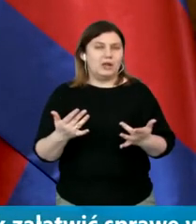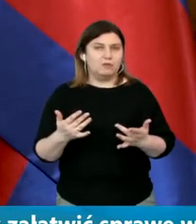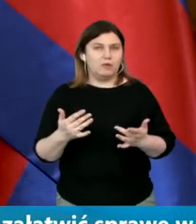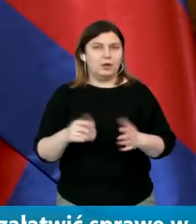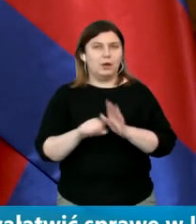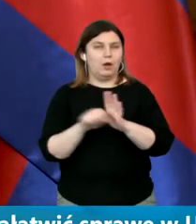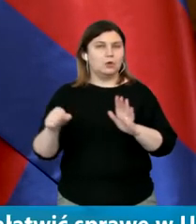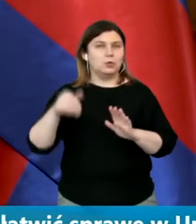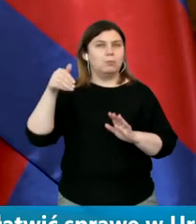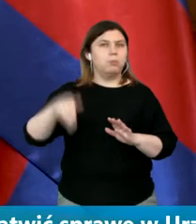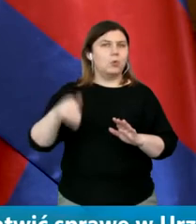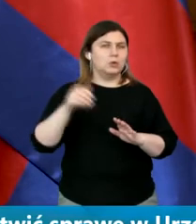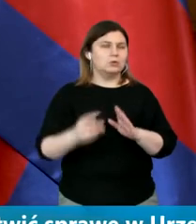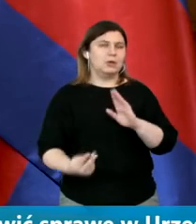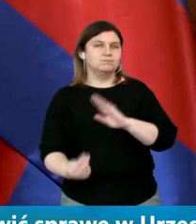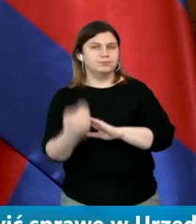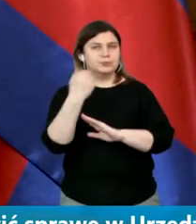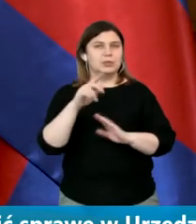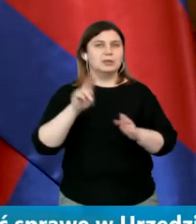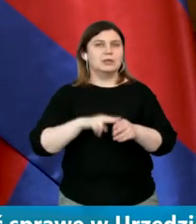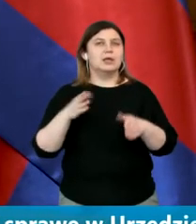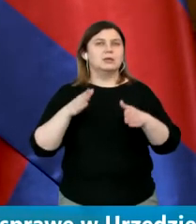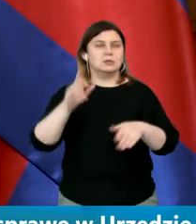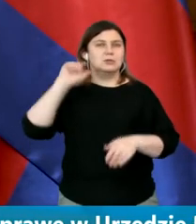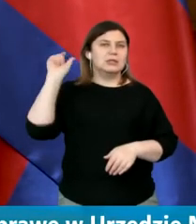północy również wyjechać ze Szczecina w kierunku na Gdańsk i Świnoujście.